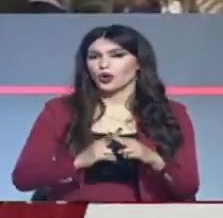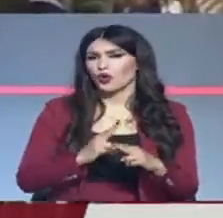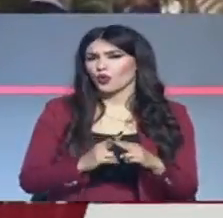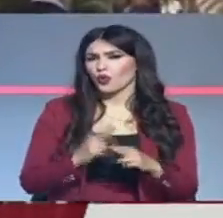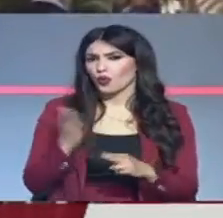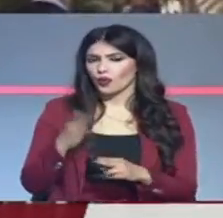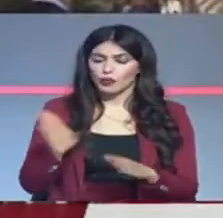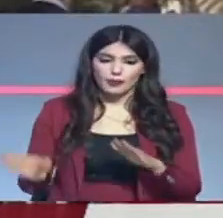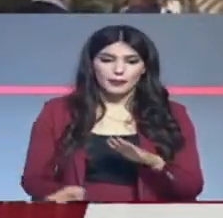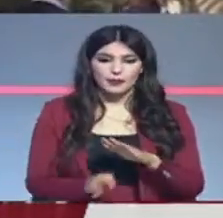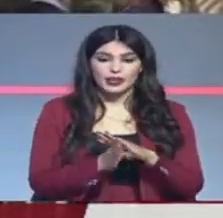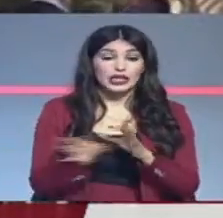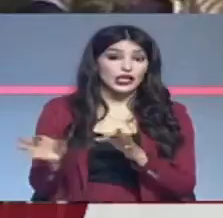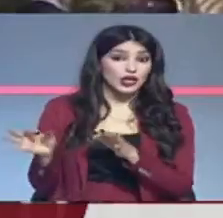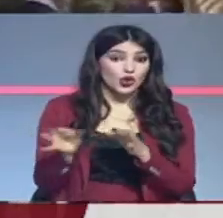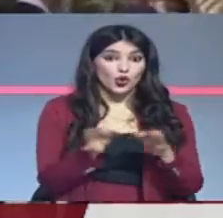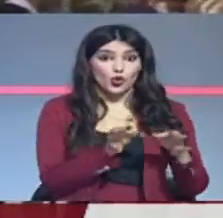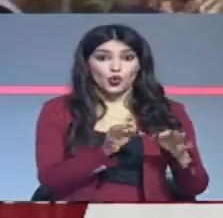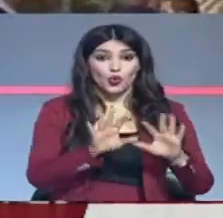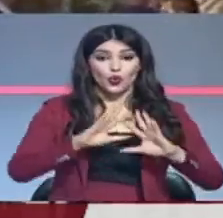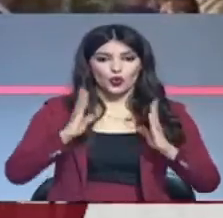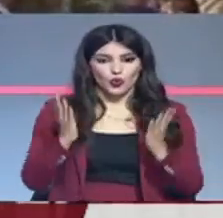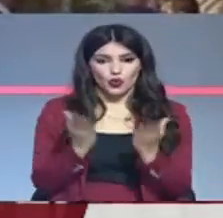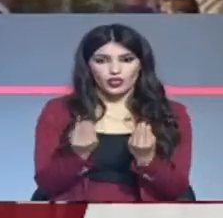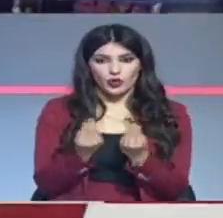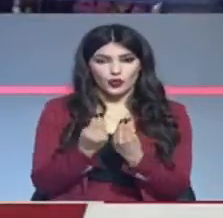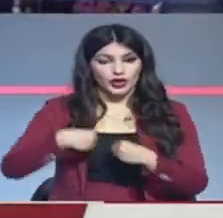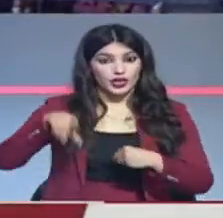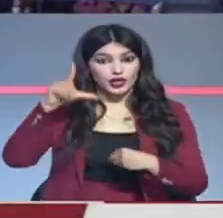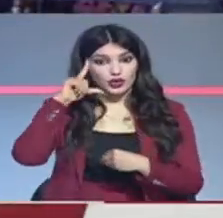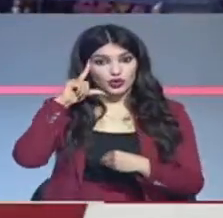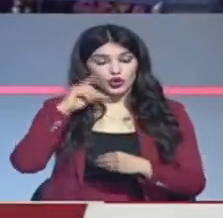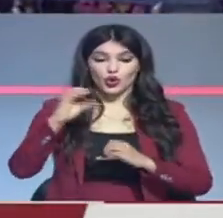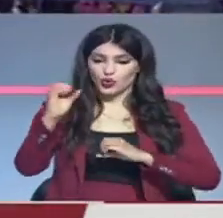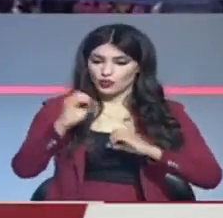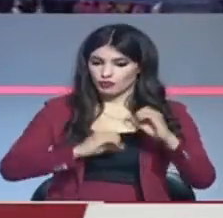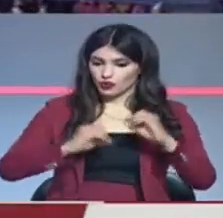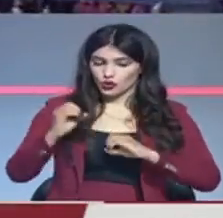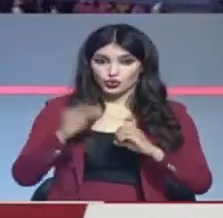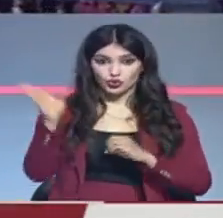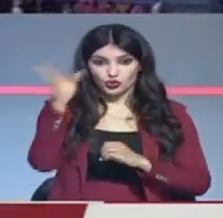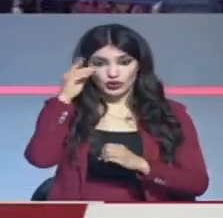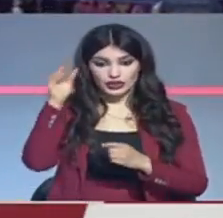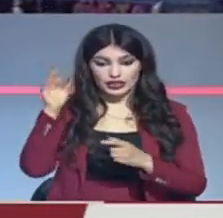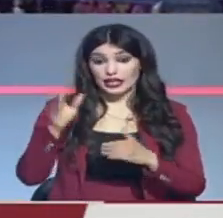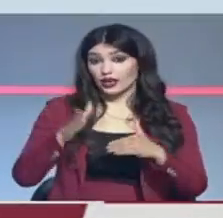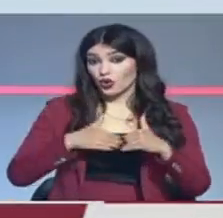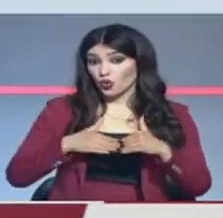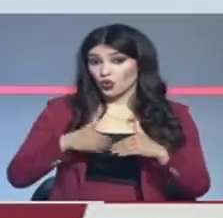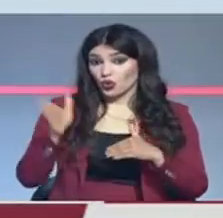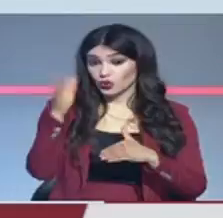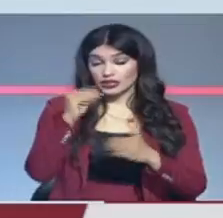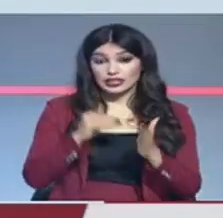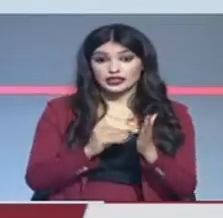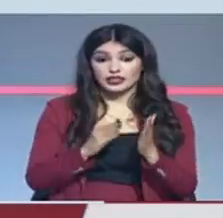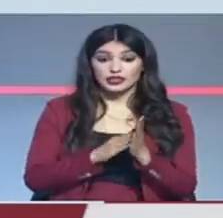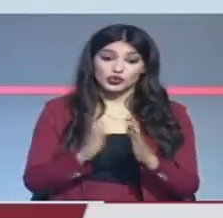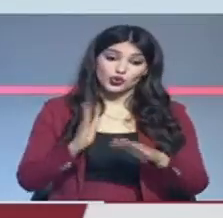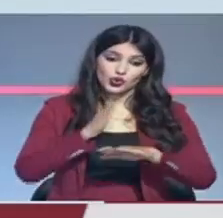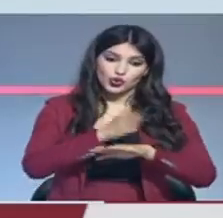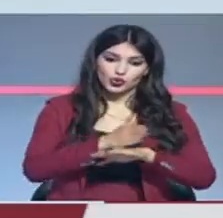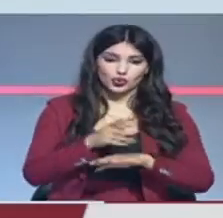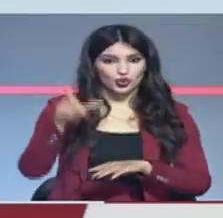ومع بدايه استقرار هناك تاملون منظمات وطنيه واقليميه ان تسجل تونس حضورها